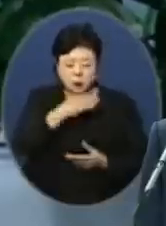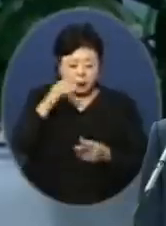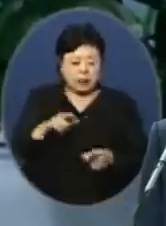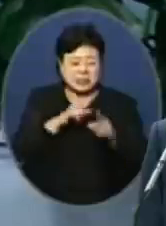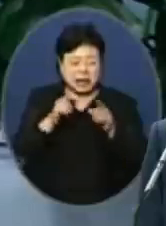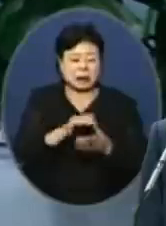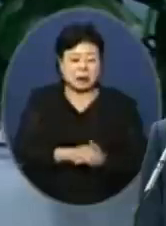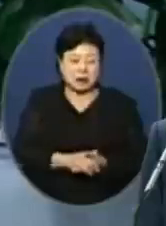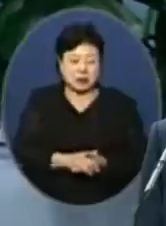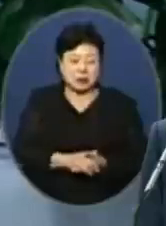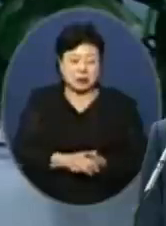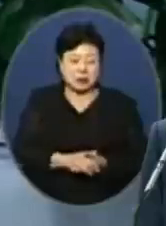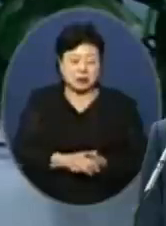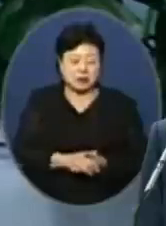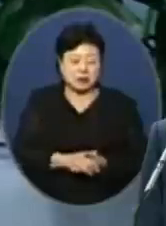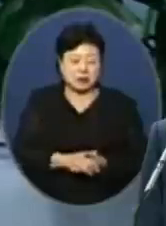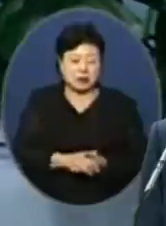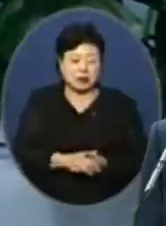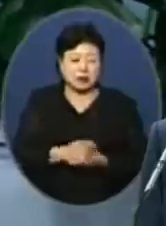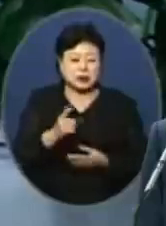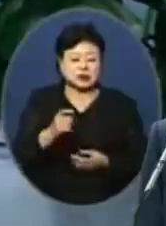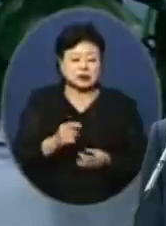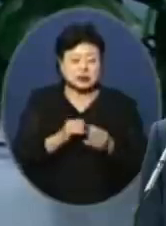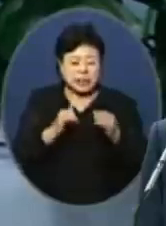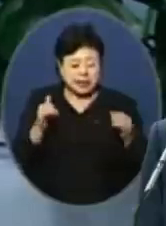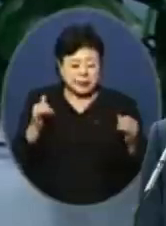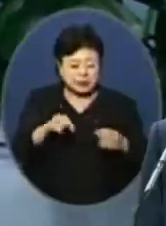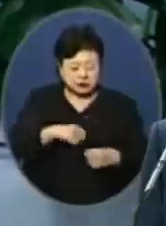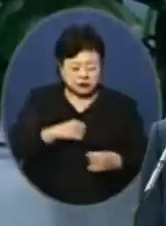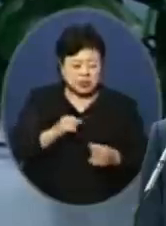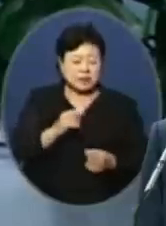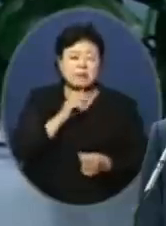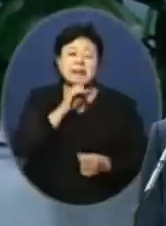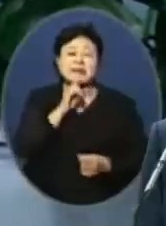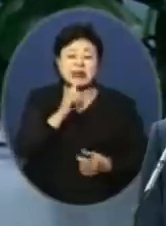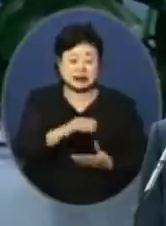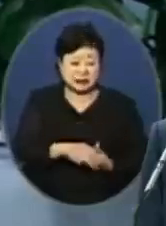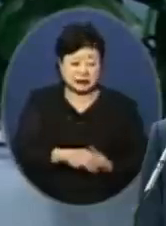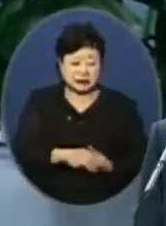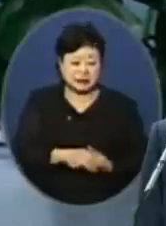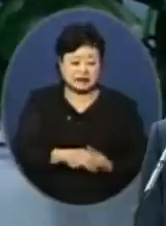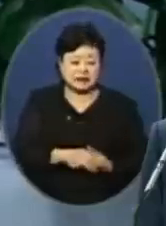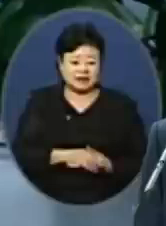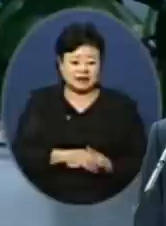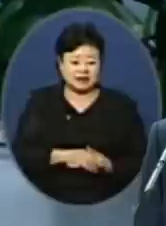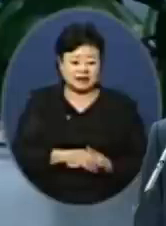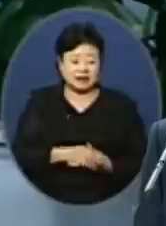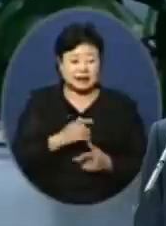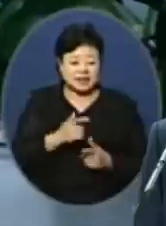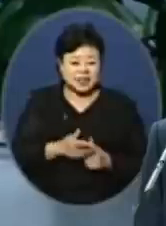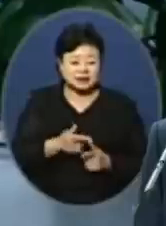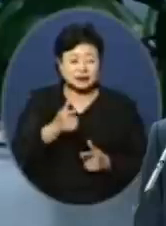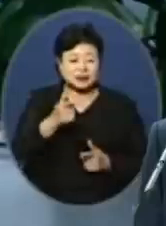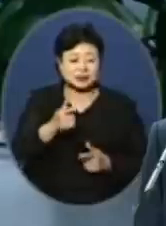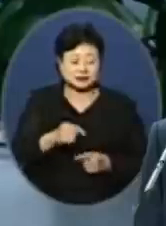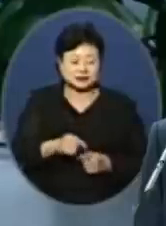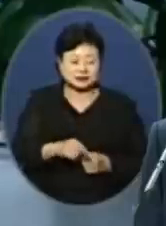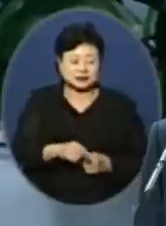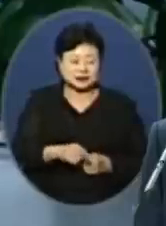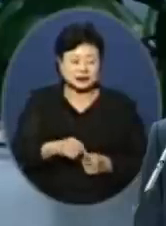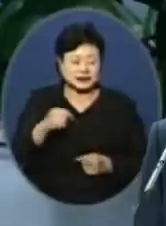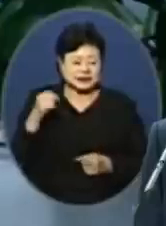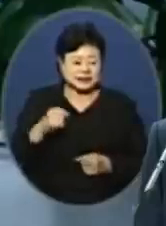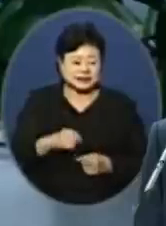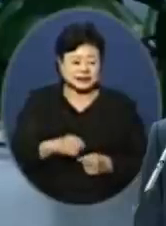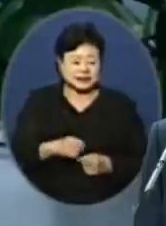살고 그 사람이 의로운 사람 아닙니까? 그냥 있었으면 의롭다고 생각하면